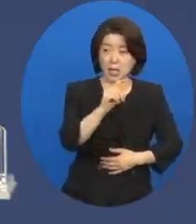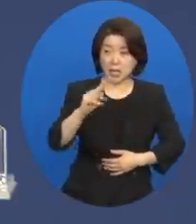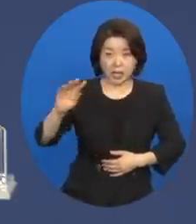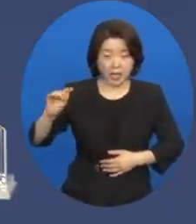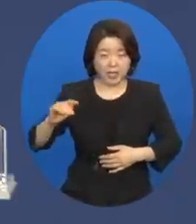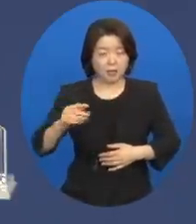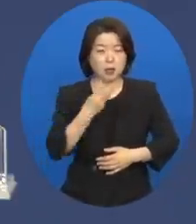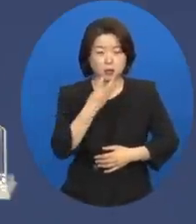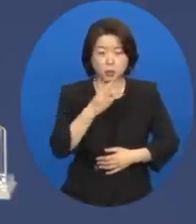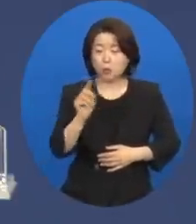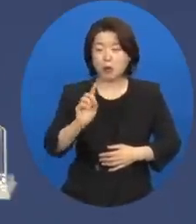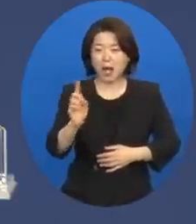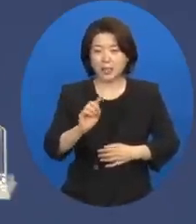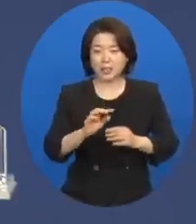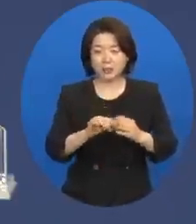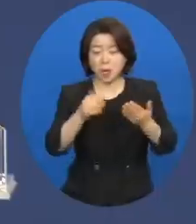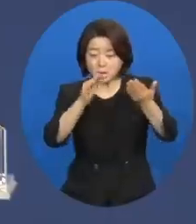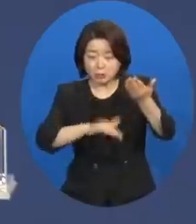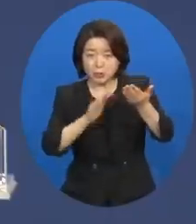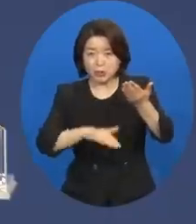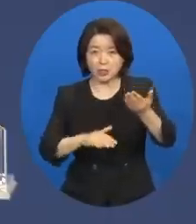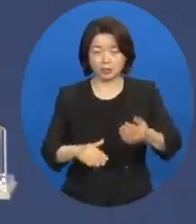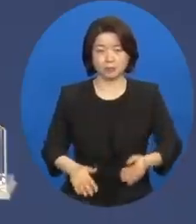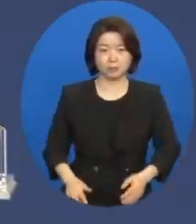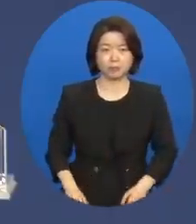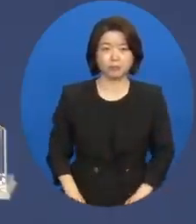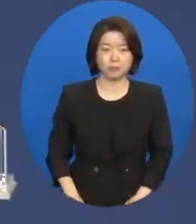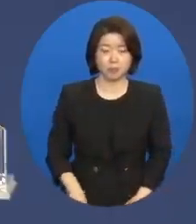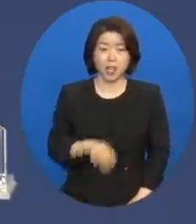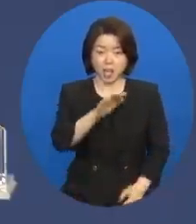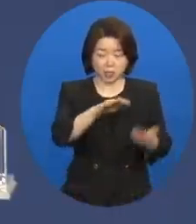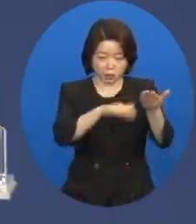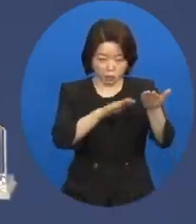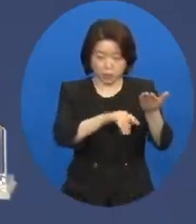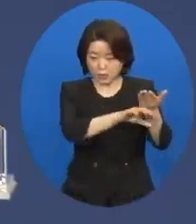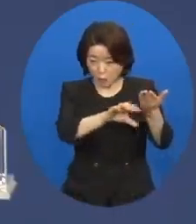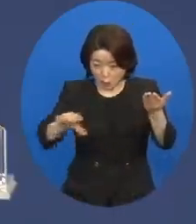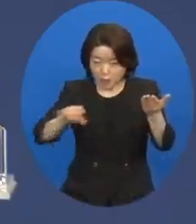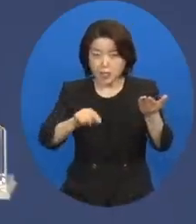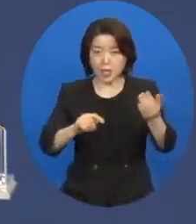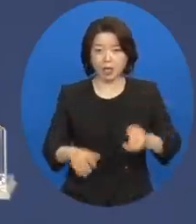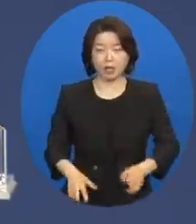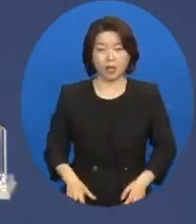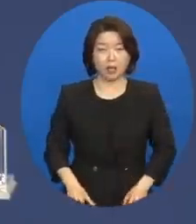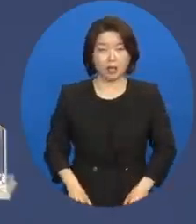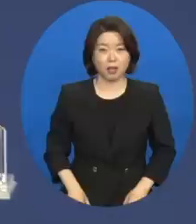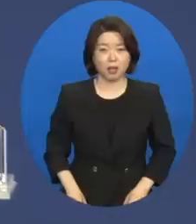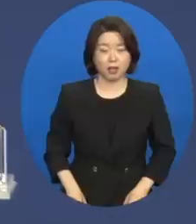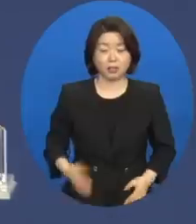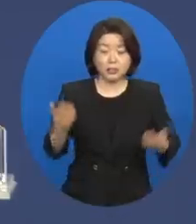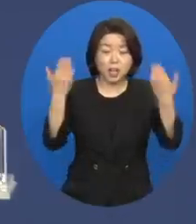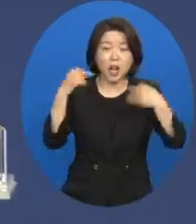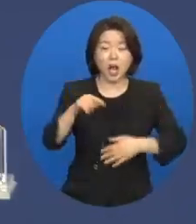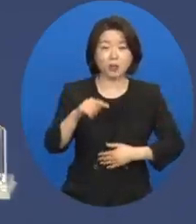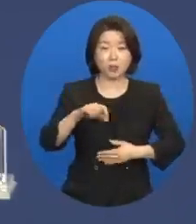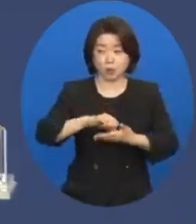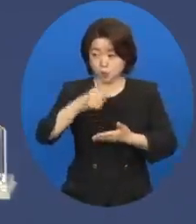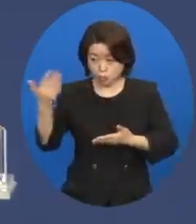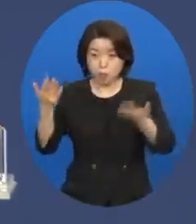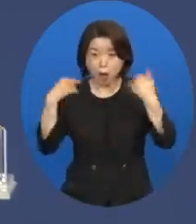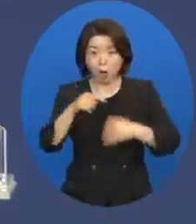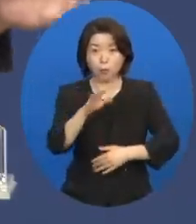그 바로 스카이 밑에가 뭐야? 하여튼 뭐 조금 거기에 하여튼 그런 학교, 그